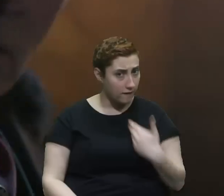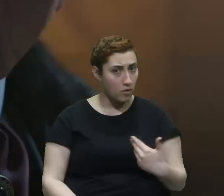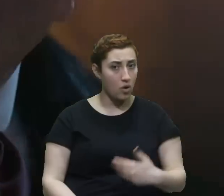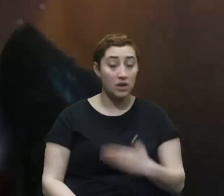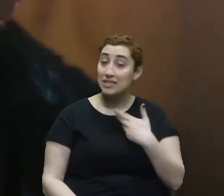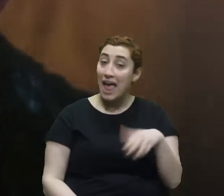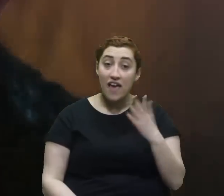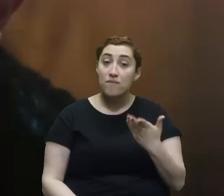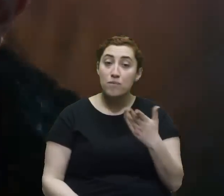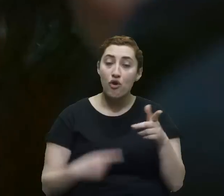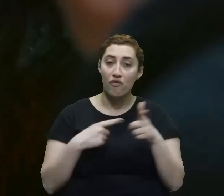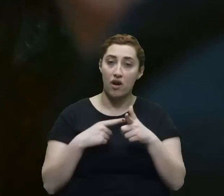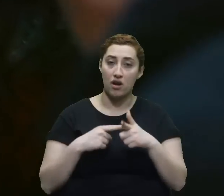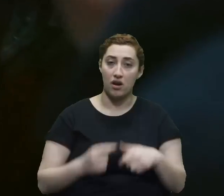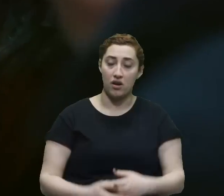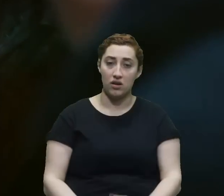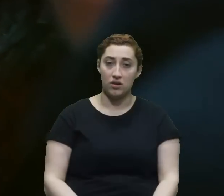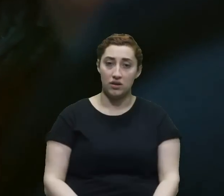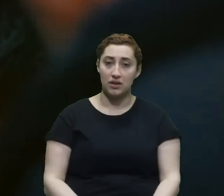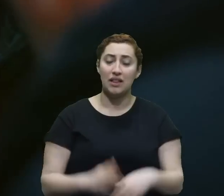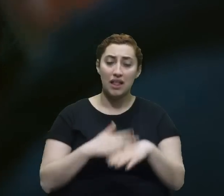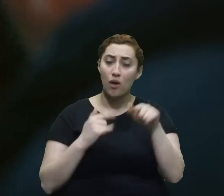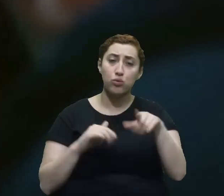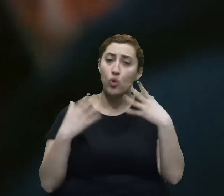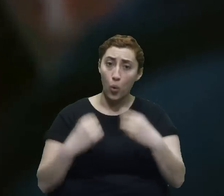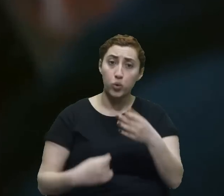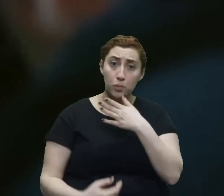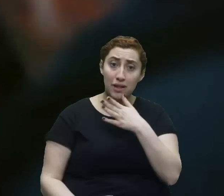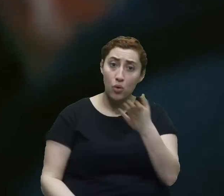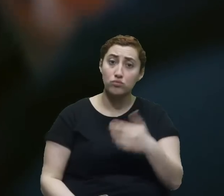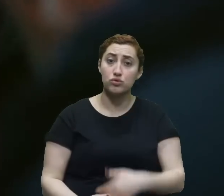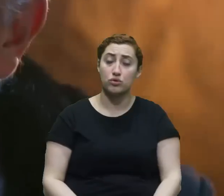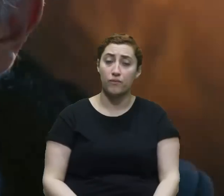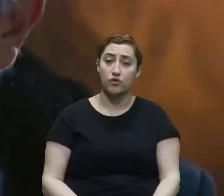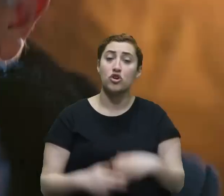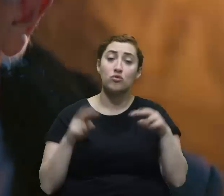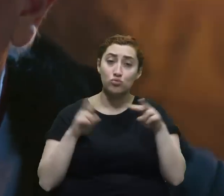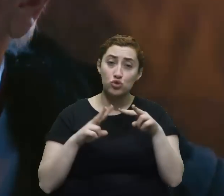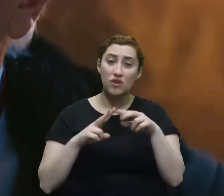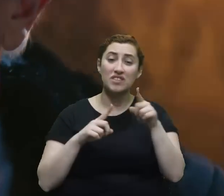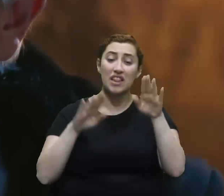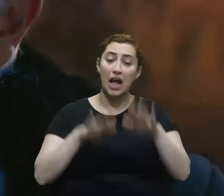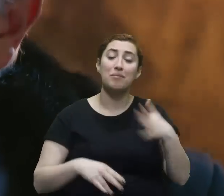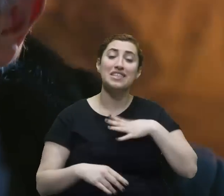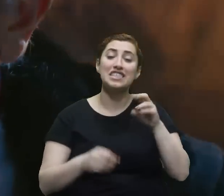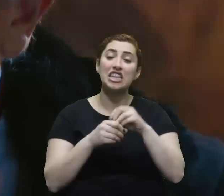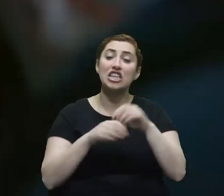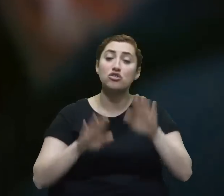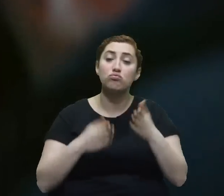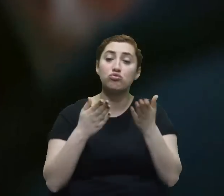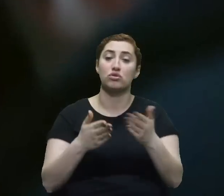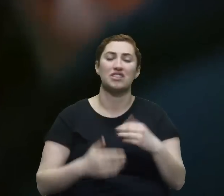Seviyor. Sevmiyor Farah. Niye burada olduğunu biliyor musun? Mustafa kalmanı istediği